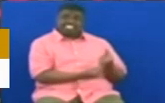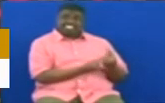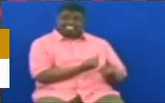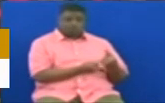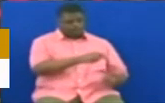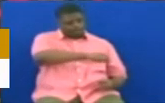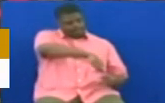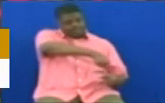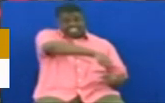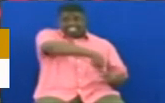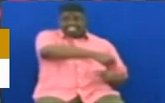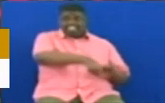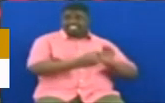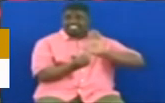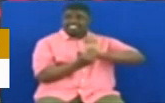wa sheria.